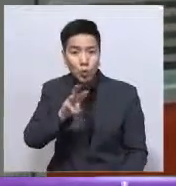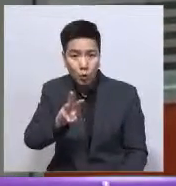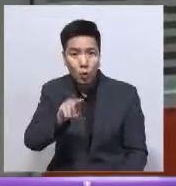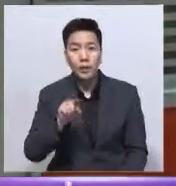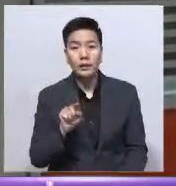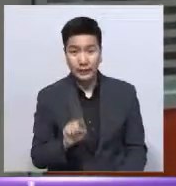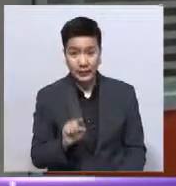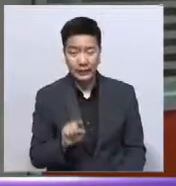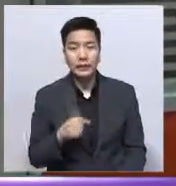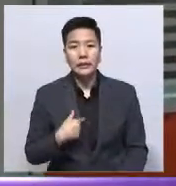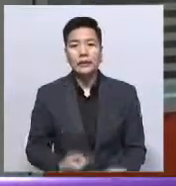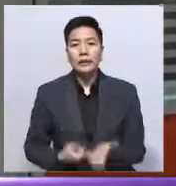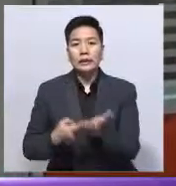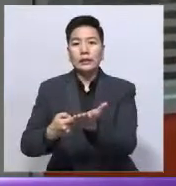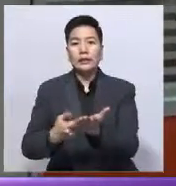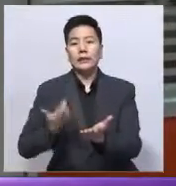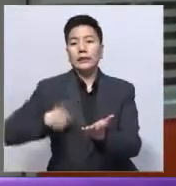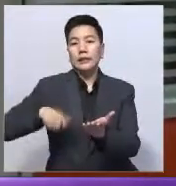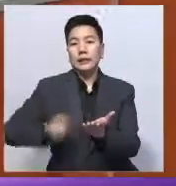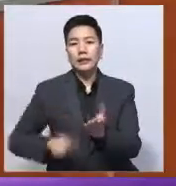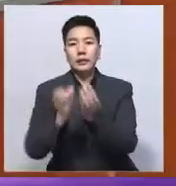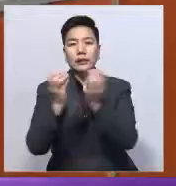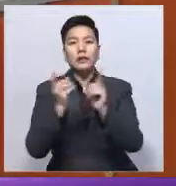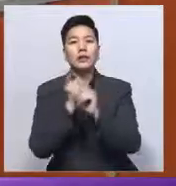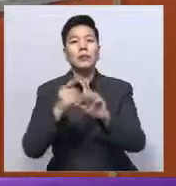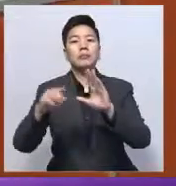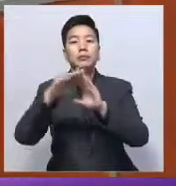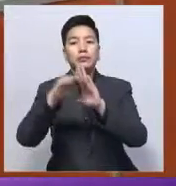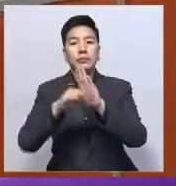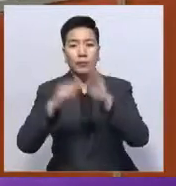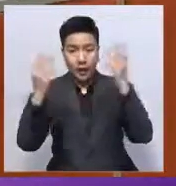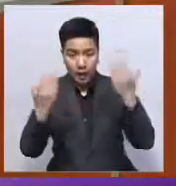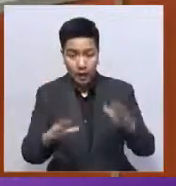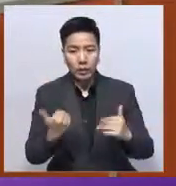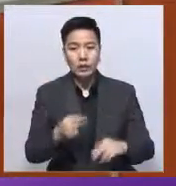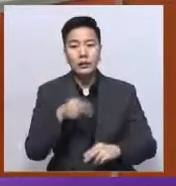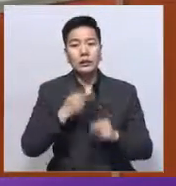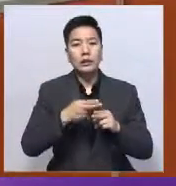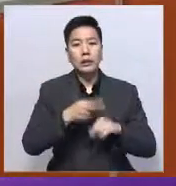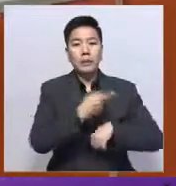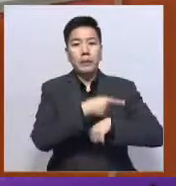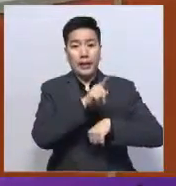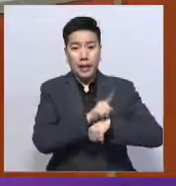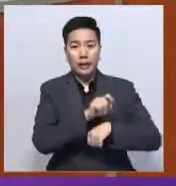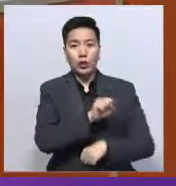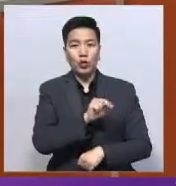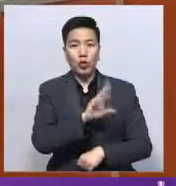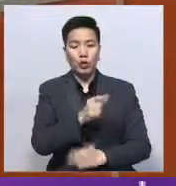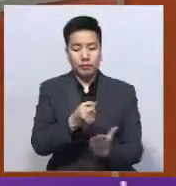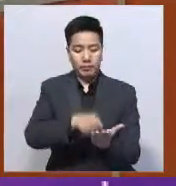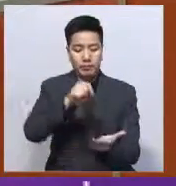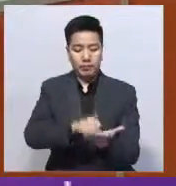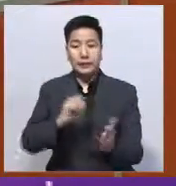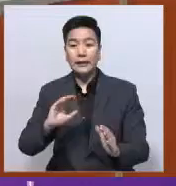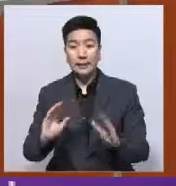วุฒิสภาหรือสว.แล้วนะคะยื่นต่อสารรัฐธรรมนูญแล้วตามขั้นตอนหลังจากที่นายพรเพชรวิชิตชลชัยประธานสนช.ลงน